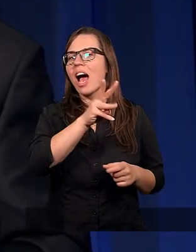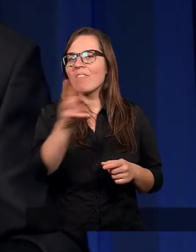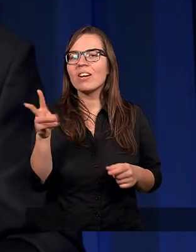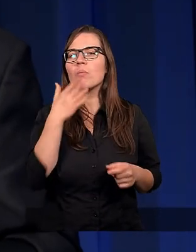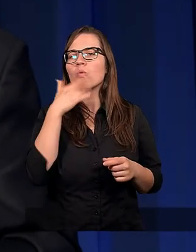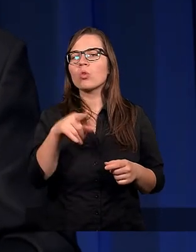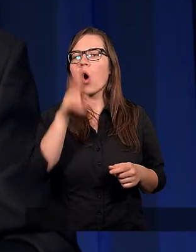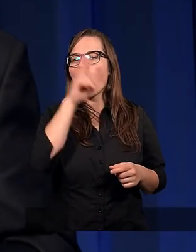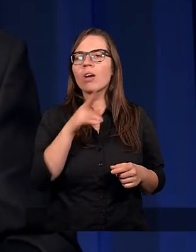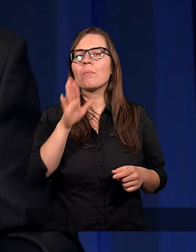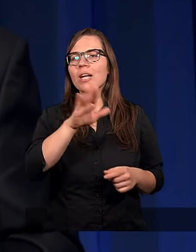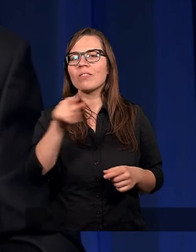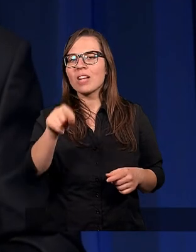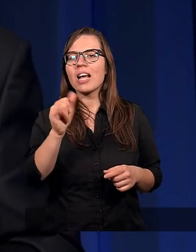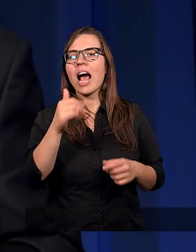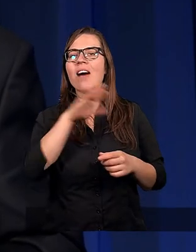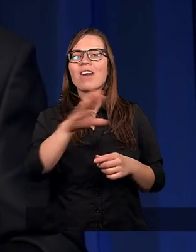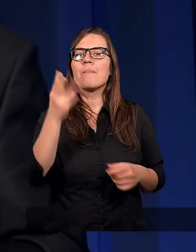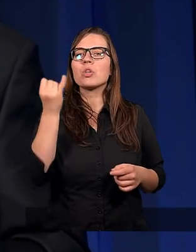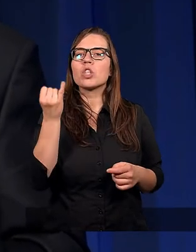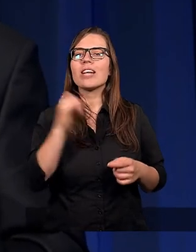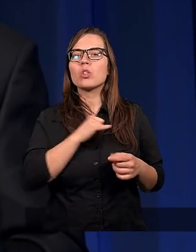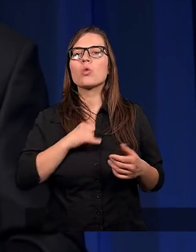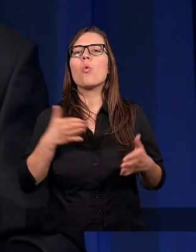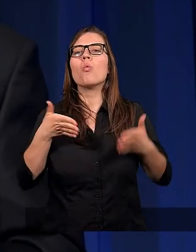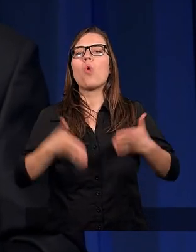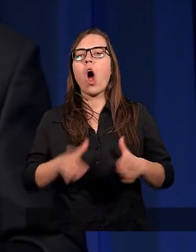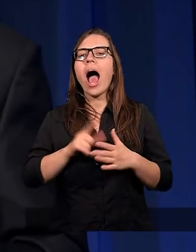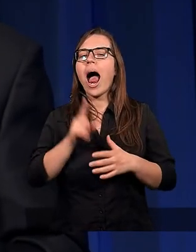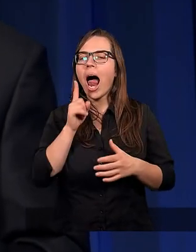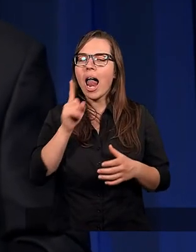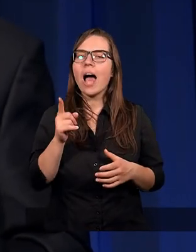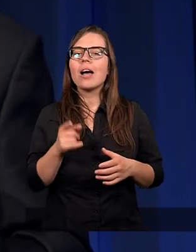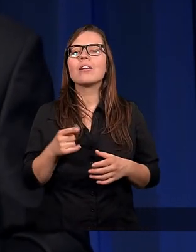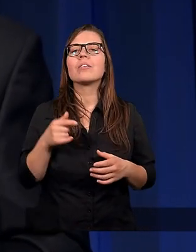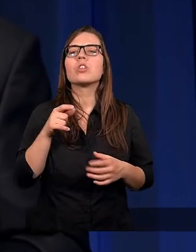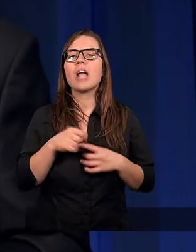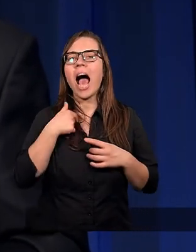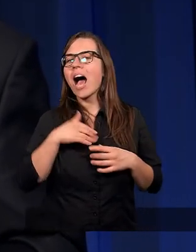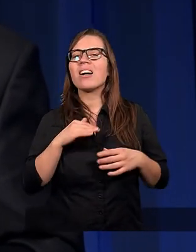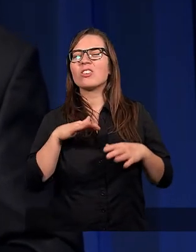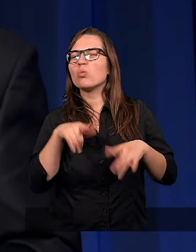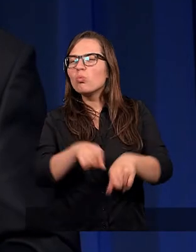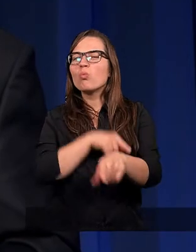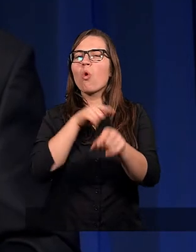tutaj o rodzicach, mieliście wtedy, kiedy wam się dzieci urodziły, ale ja się dosyć długo